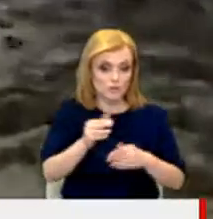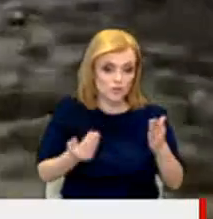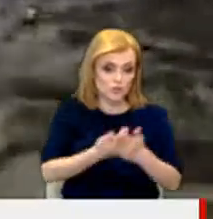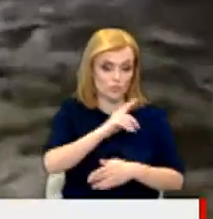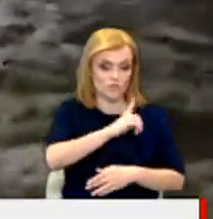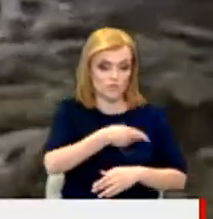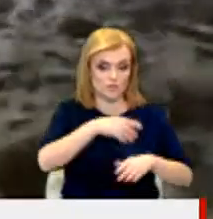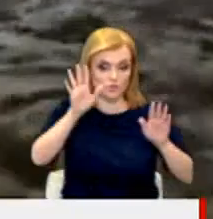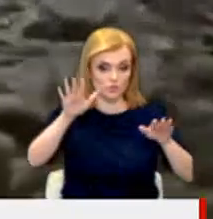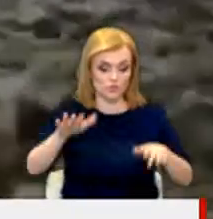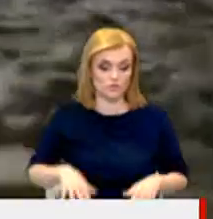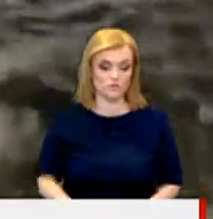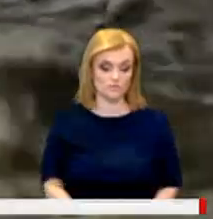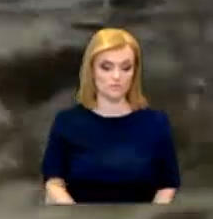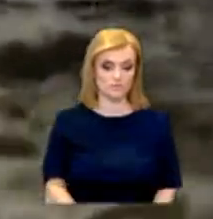ploi puternice.